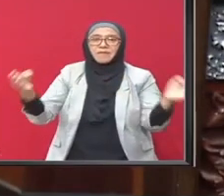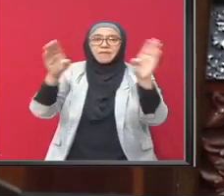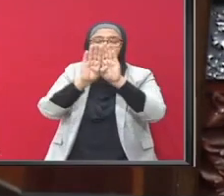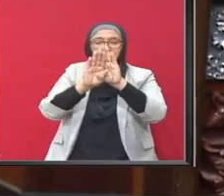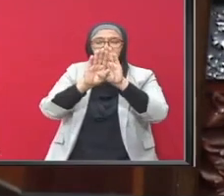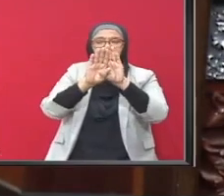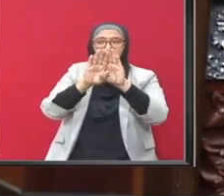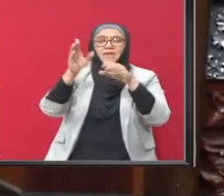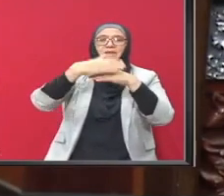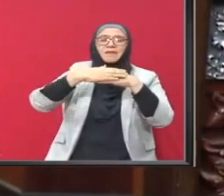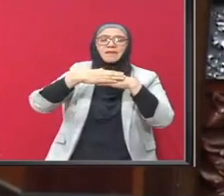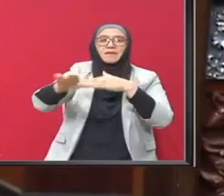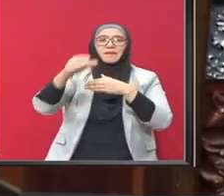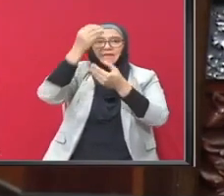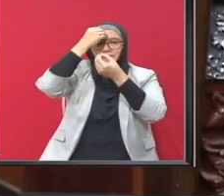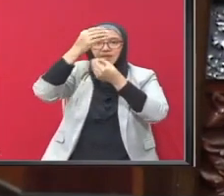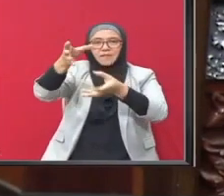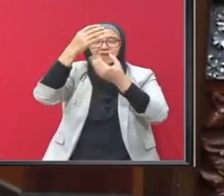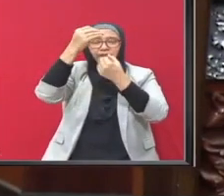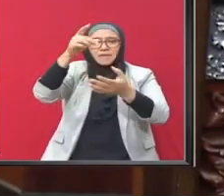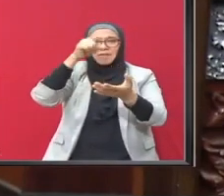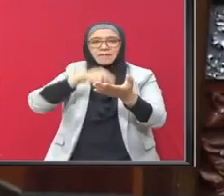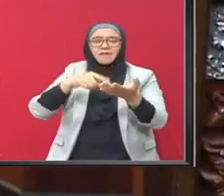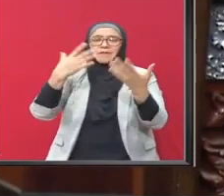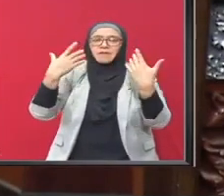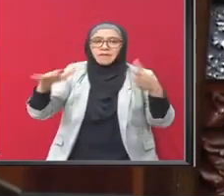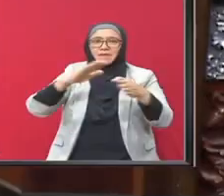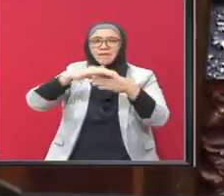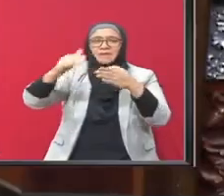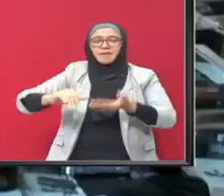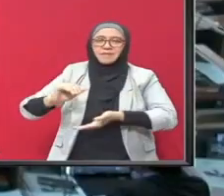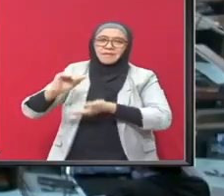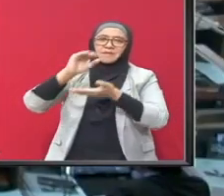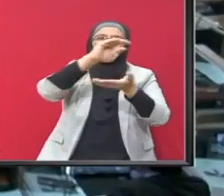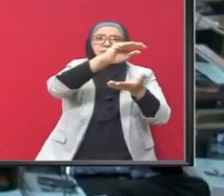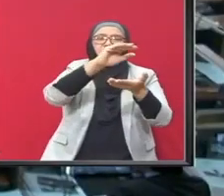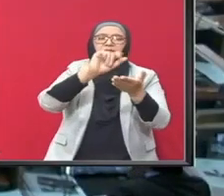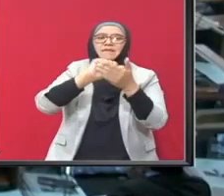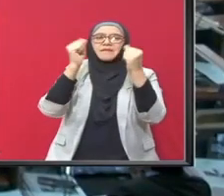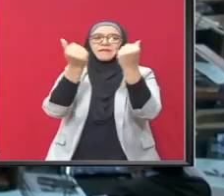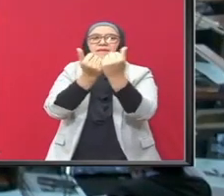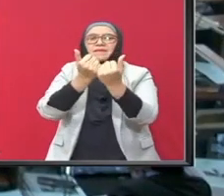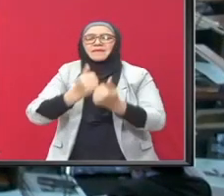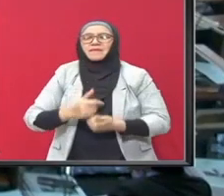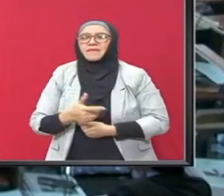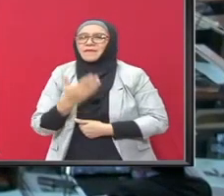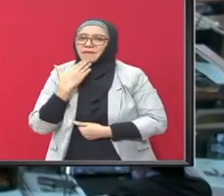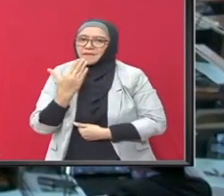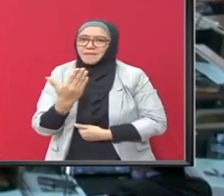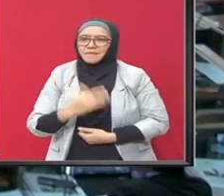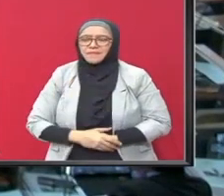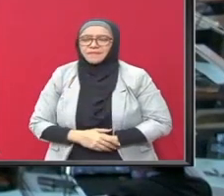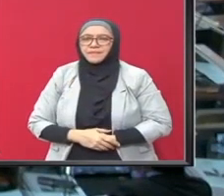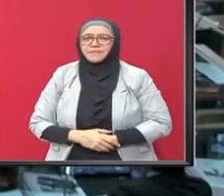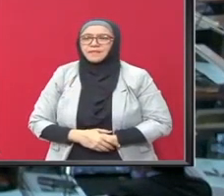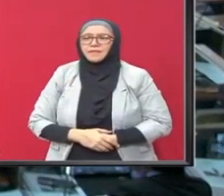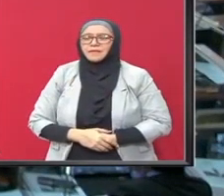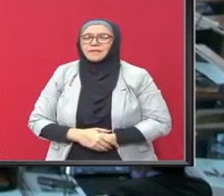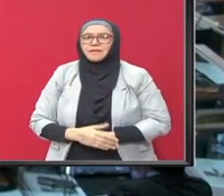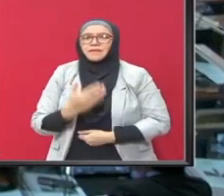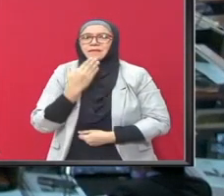maklumat ini telah diberi kepada Regency yang berkaitan Terima kasih selamat malam menteri silakan yang